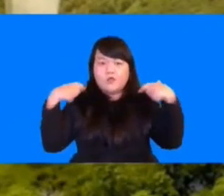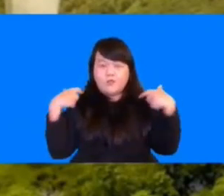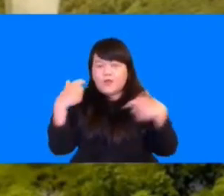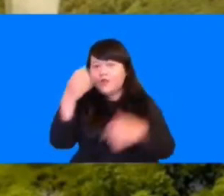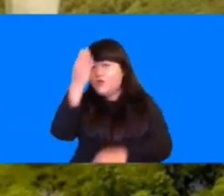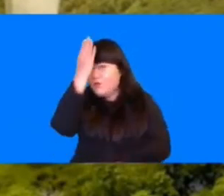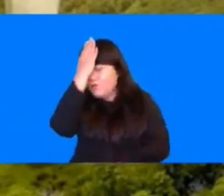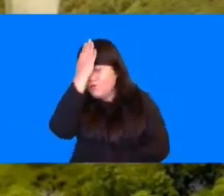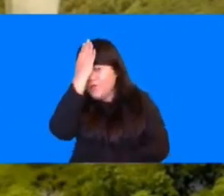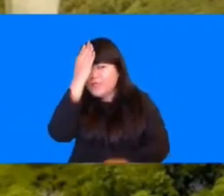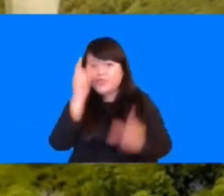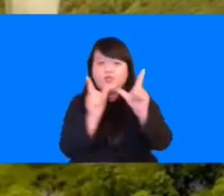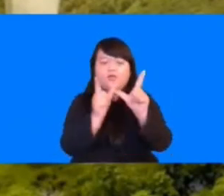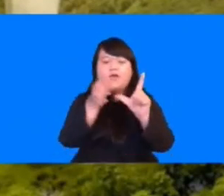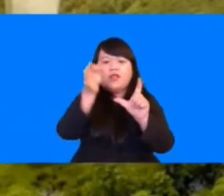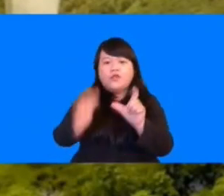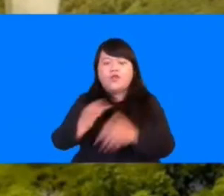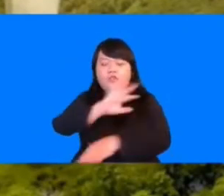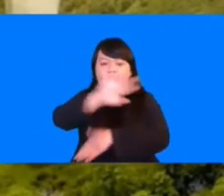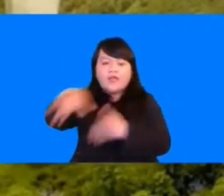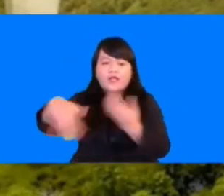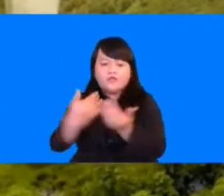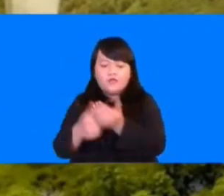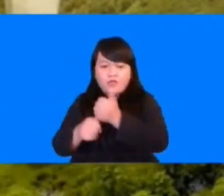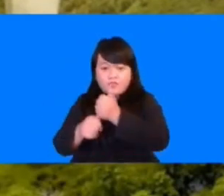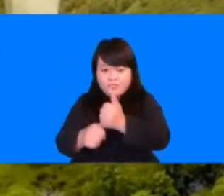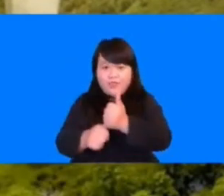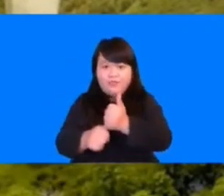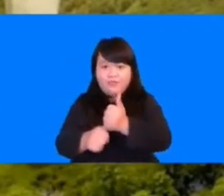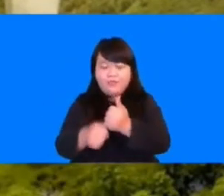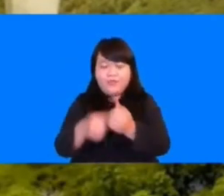wali kota, beserta seluruh jajarannya atau yang mewakili.